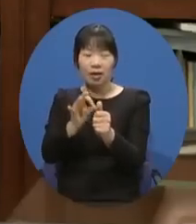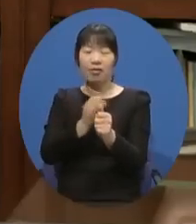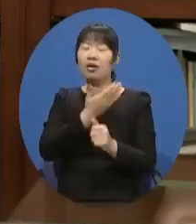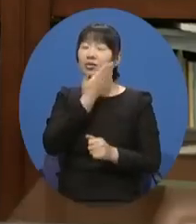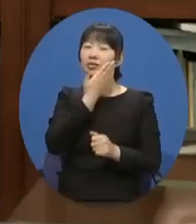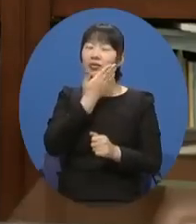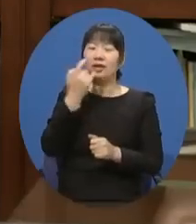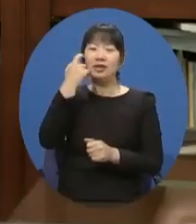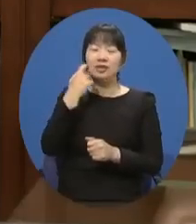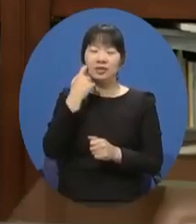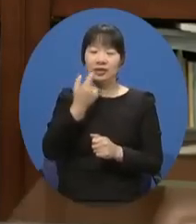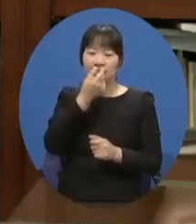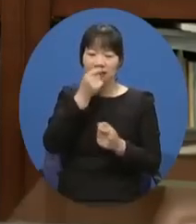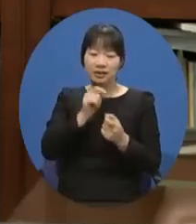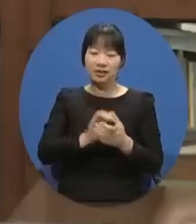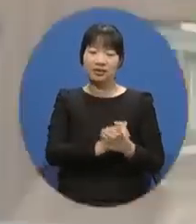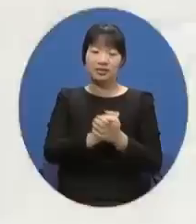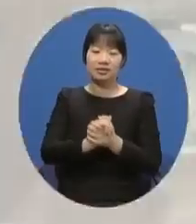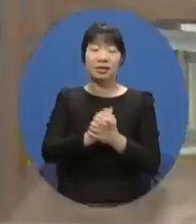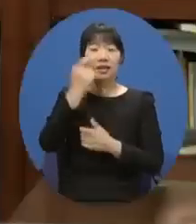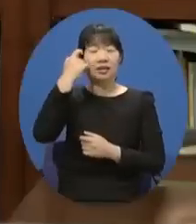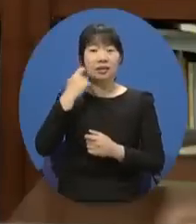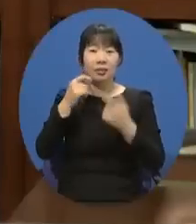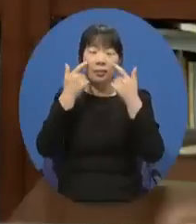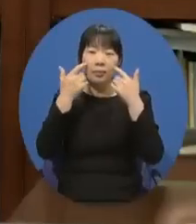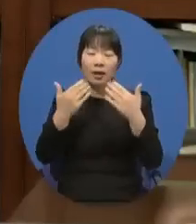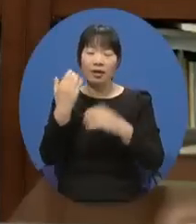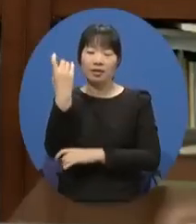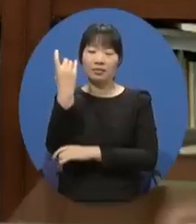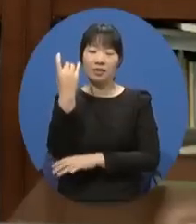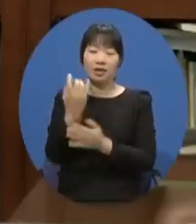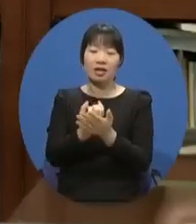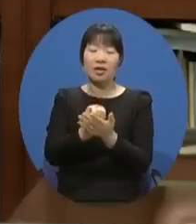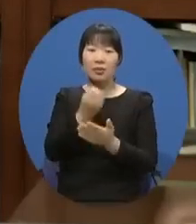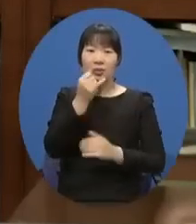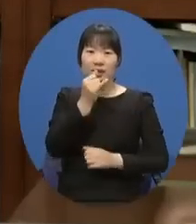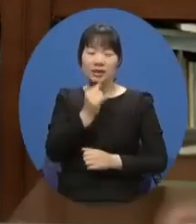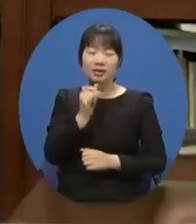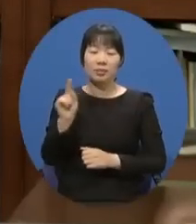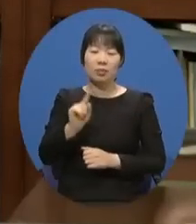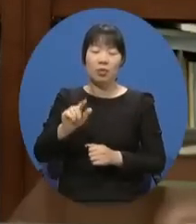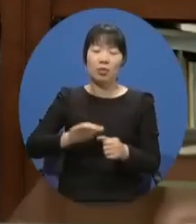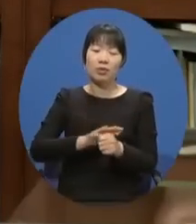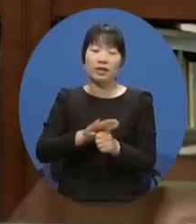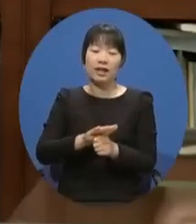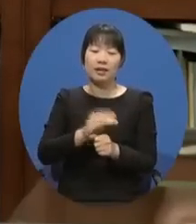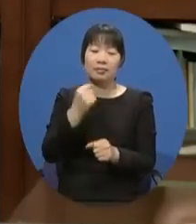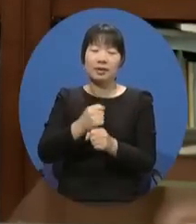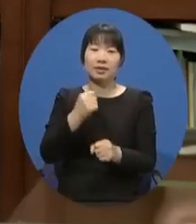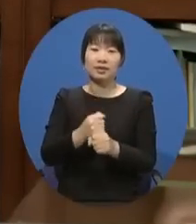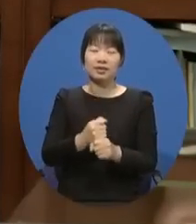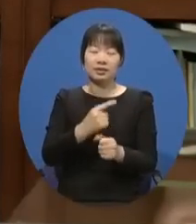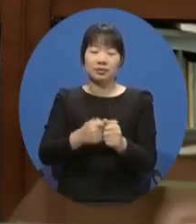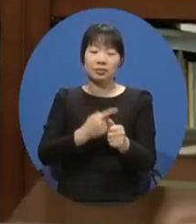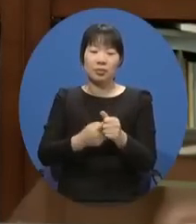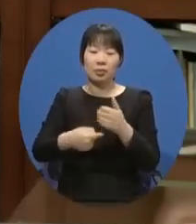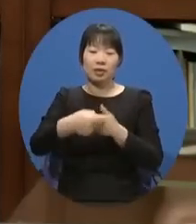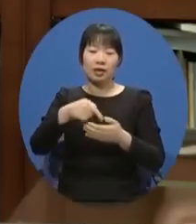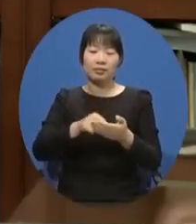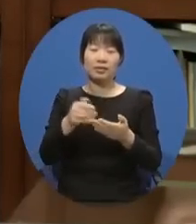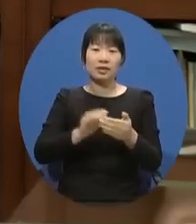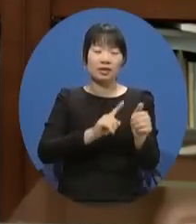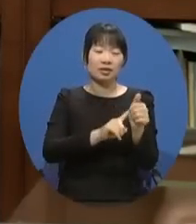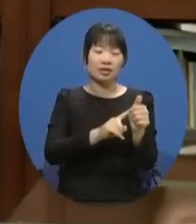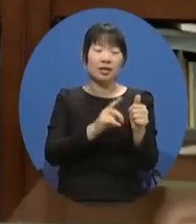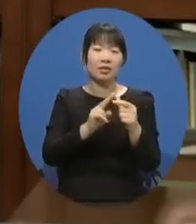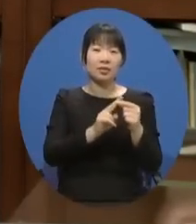귀엽게 느끼고 친근하게 느끼고 그럴 수 있죠. 기본적으로 가지고 있는 그 뭐 애착 본능인데요. 대상하고